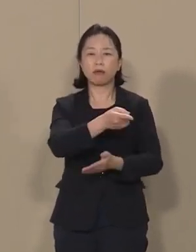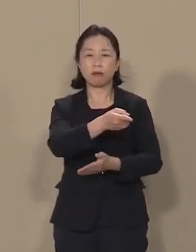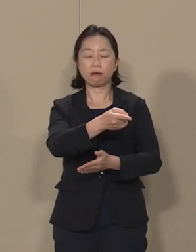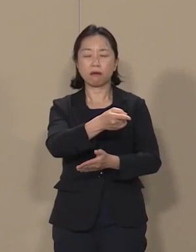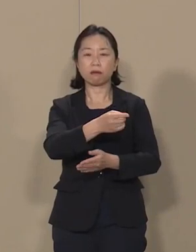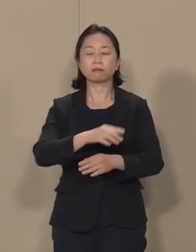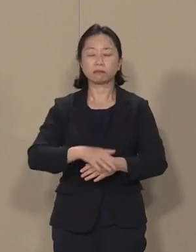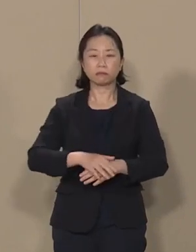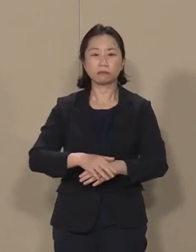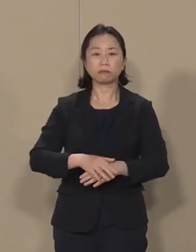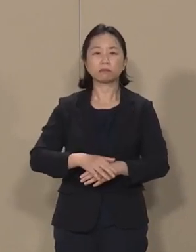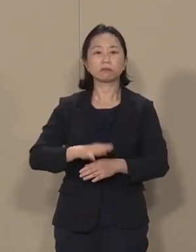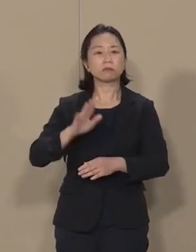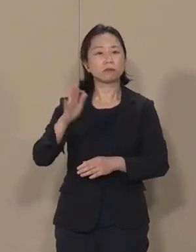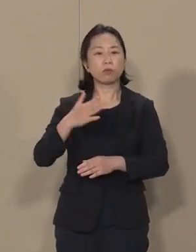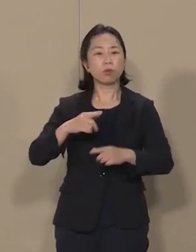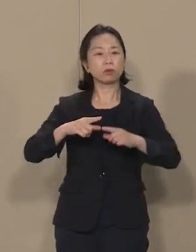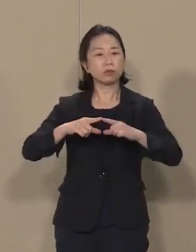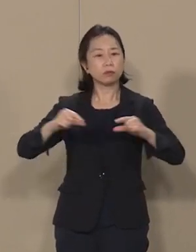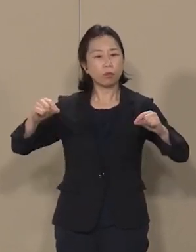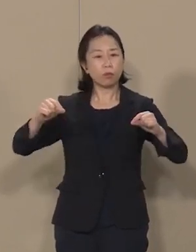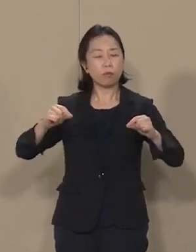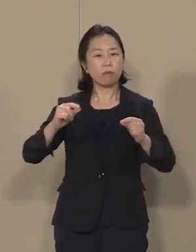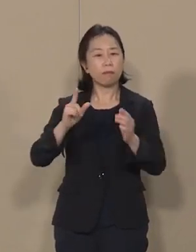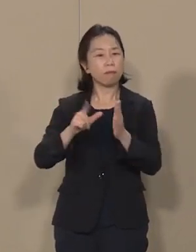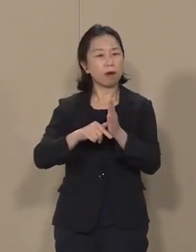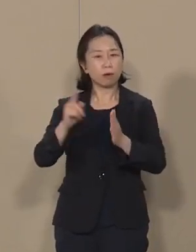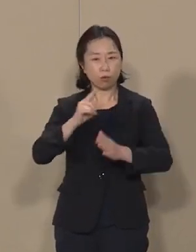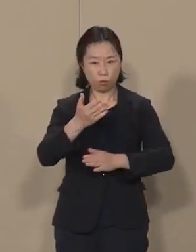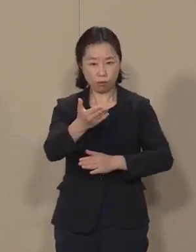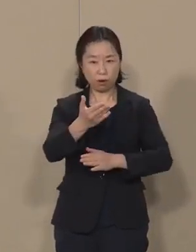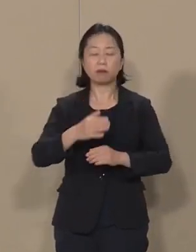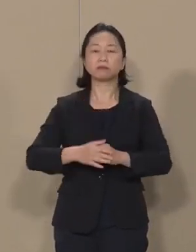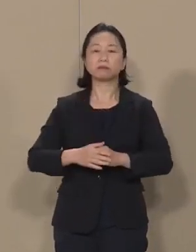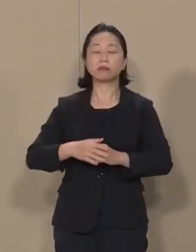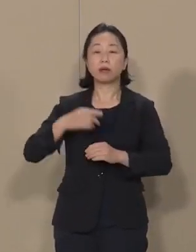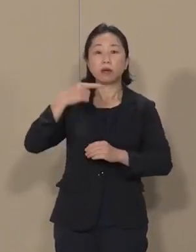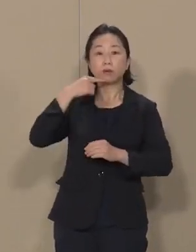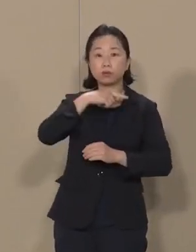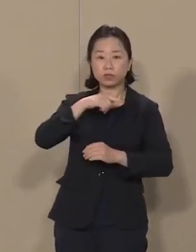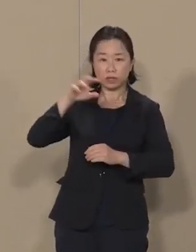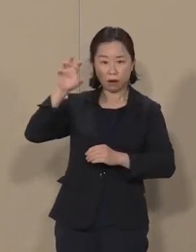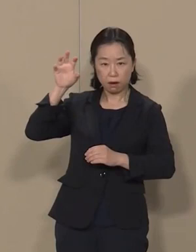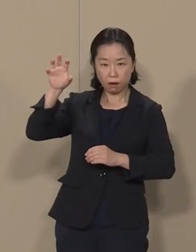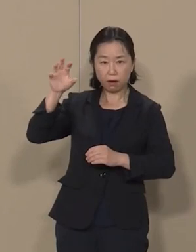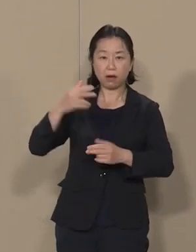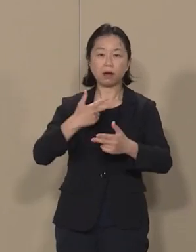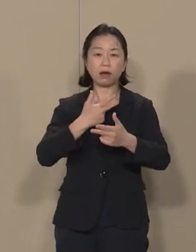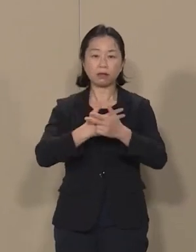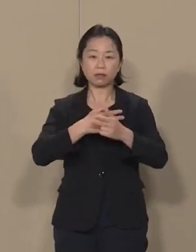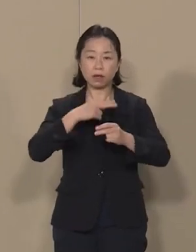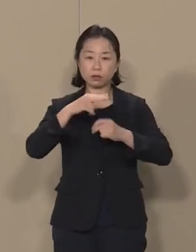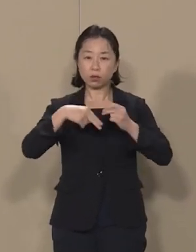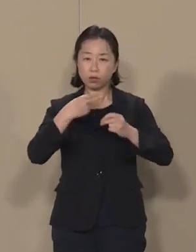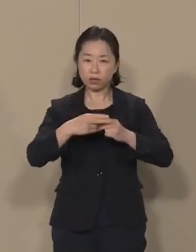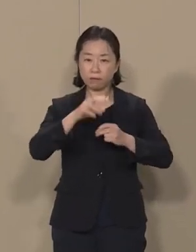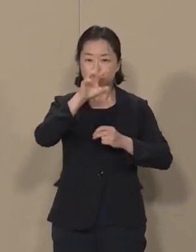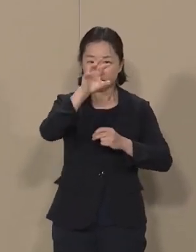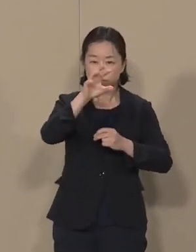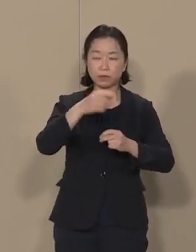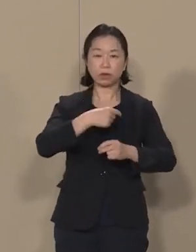ひるがえって日本を見てみましょうそのロシアそして北朝鮮中国